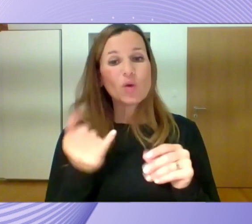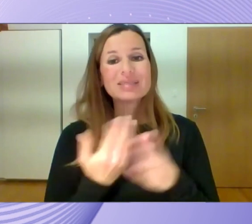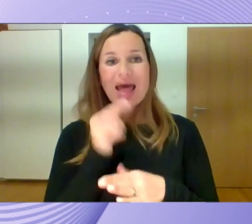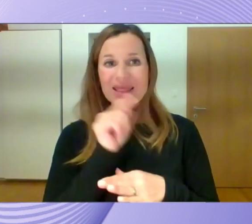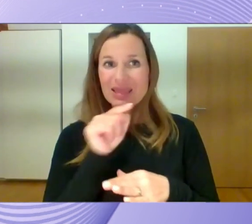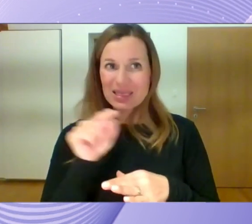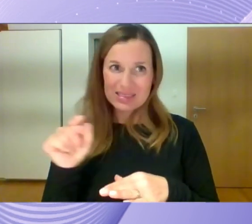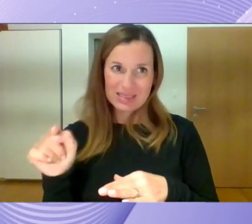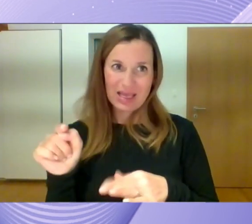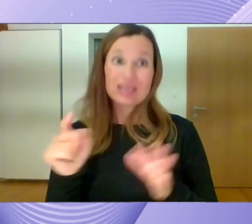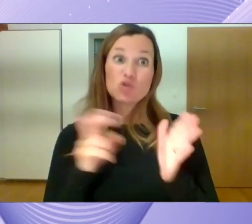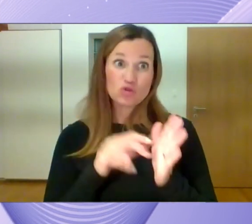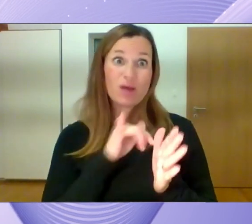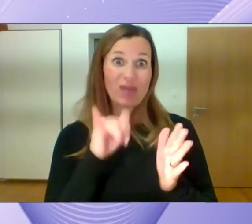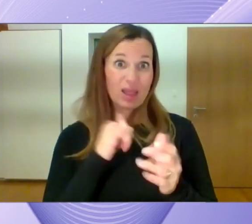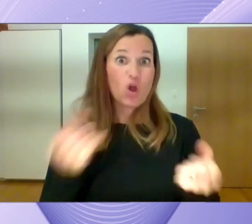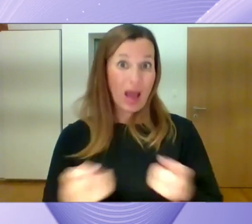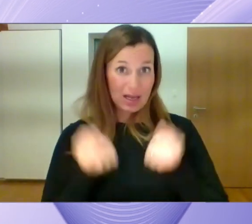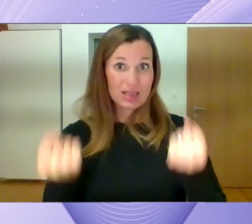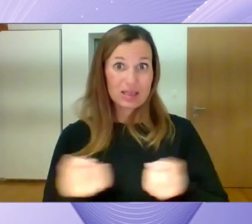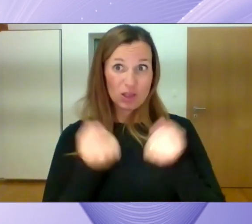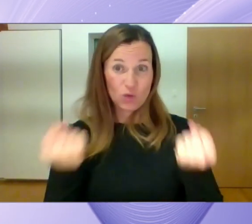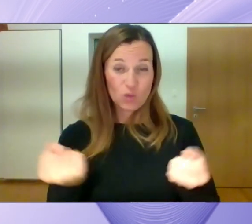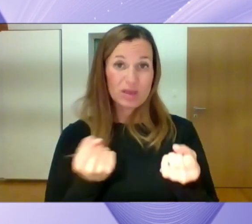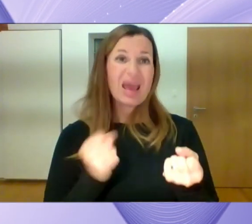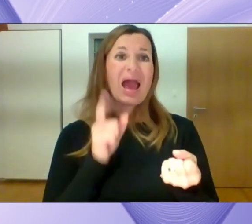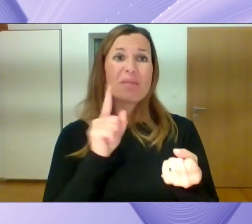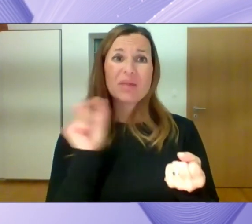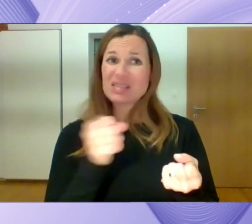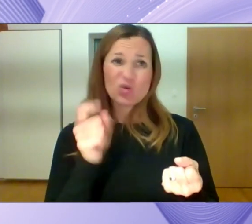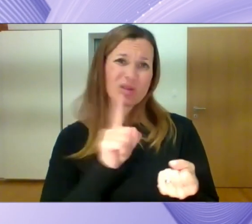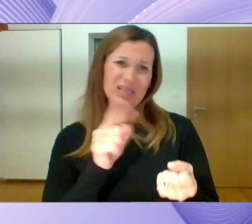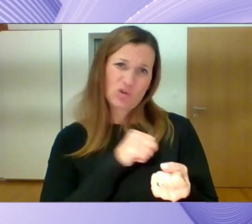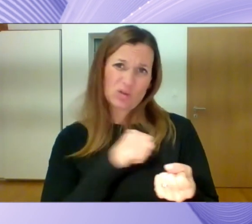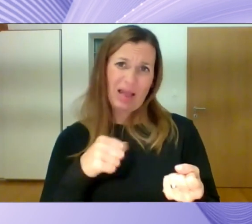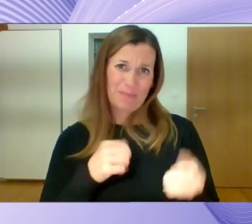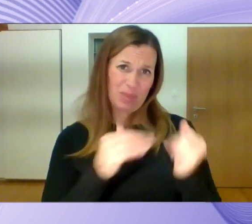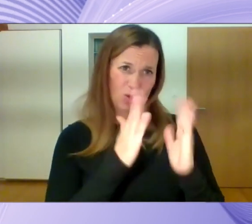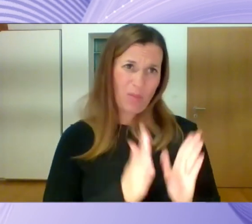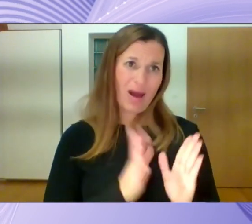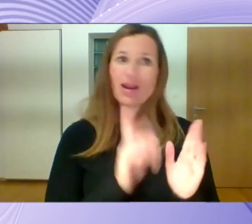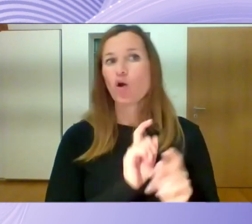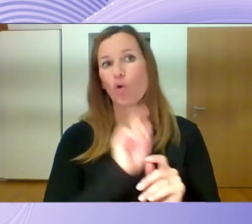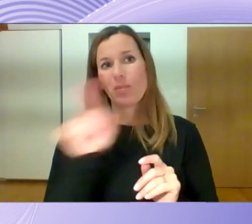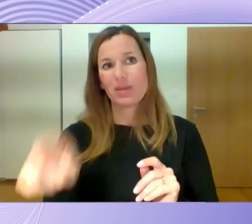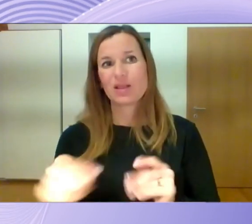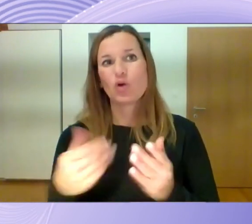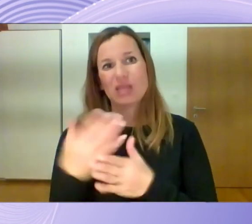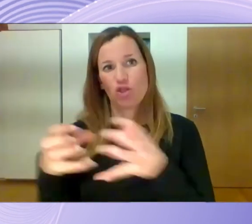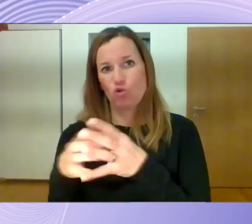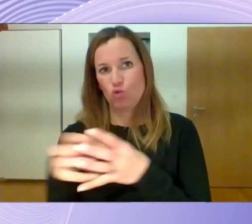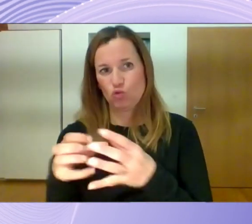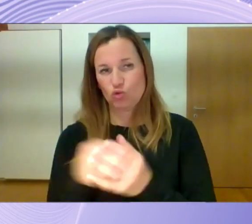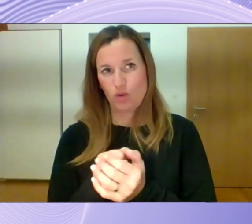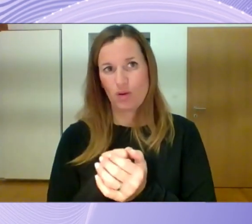pa še aktivni, pa v bistvu zato, da niso sami doma, lahko pridejo za družbo. To tudi obstaja.